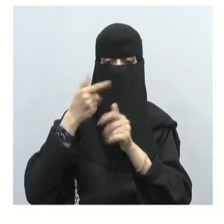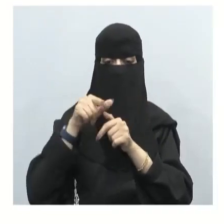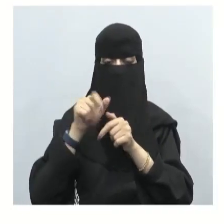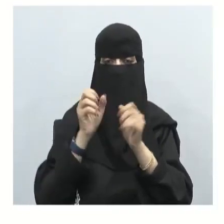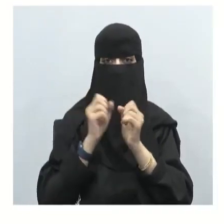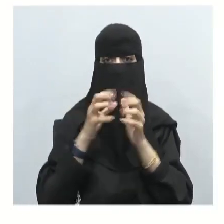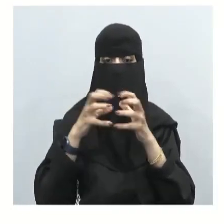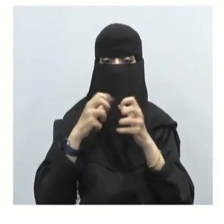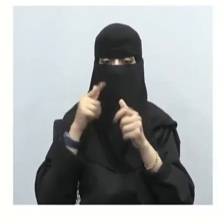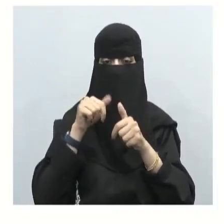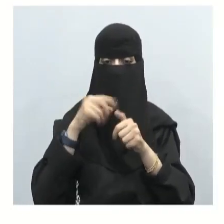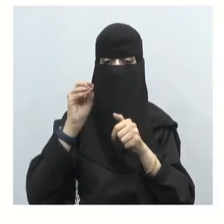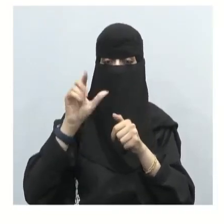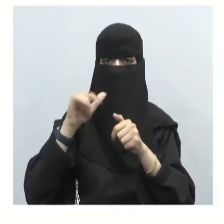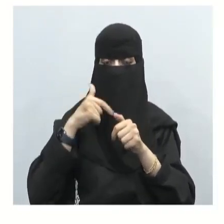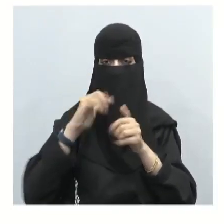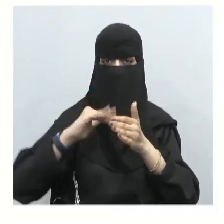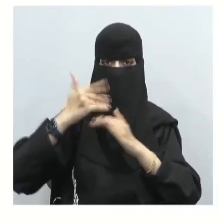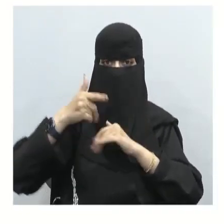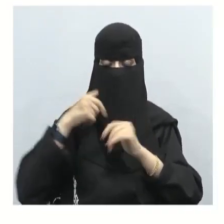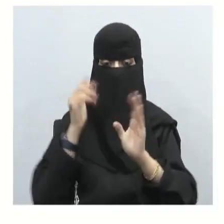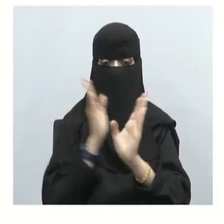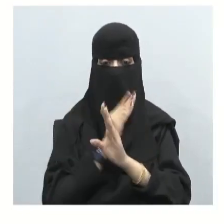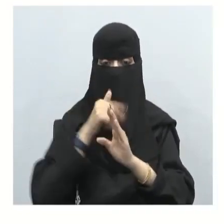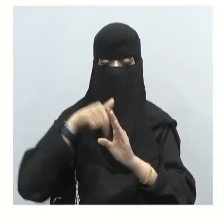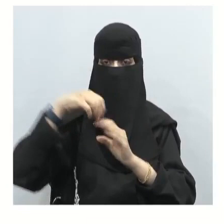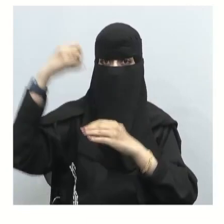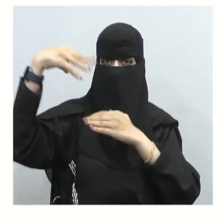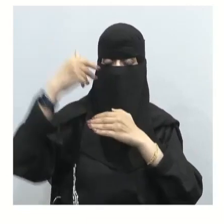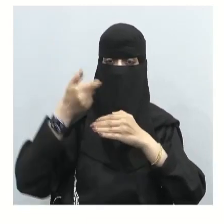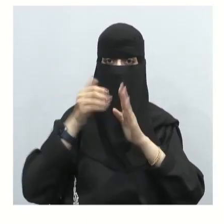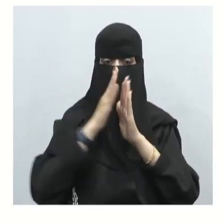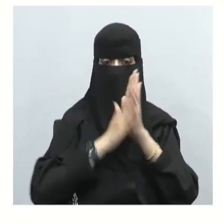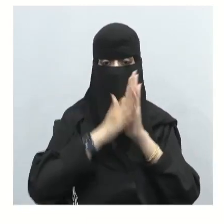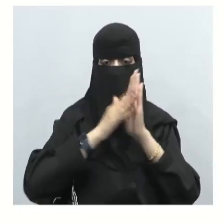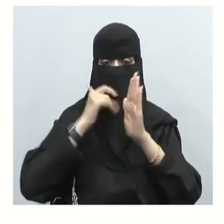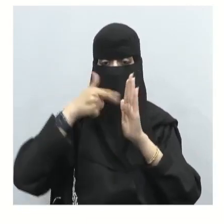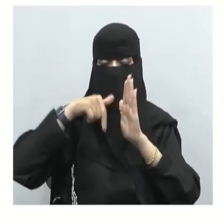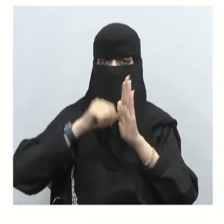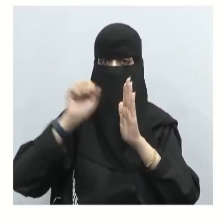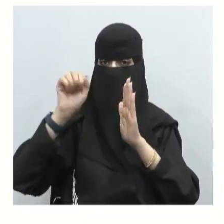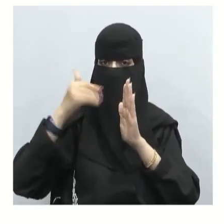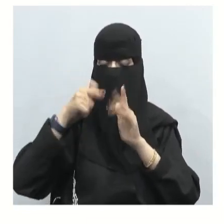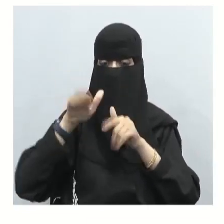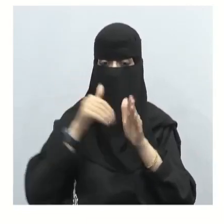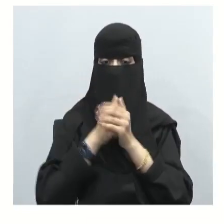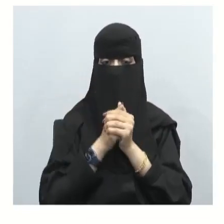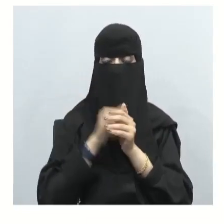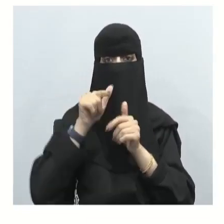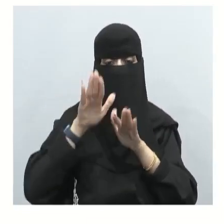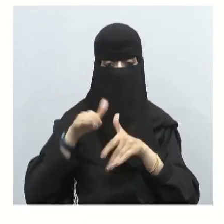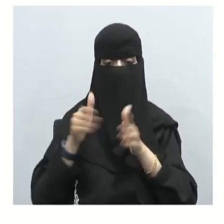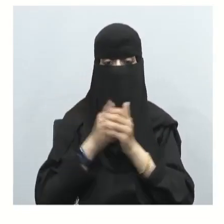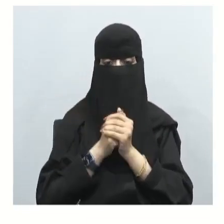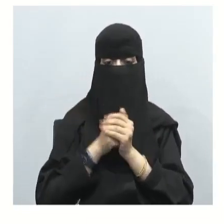انعكاس الضوء عن سطح المراه هل ينتج انعكاس الضوء عن سطح المراه ضوءا مستقطبا نعم